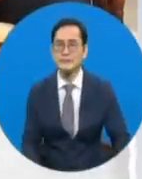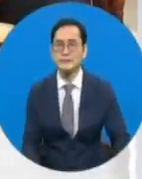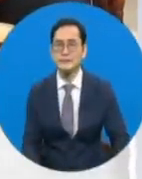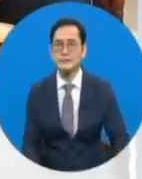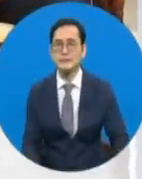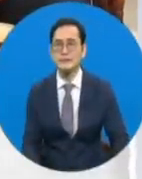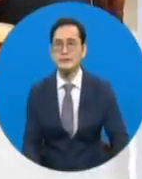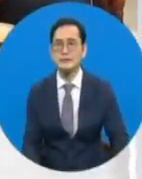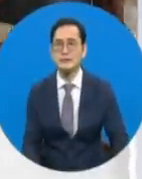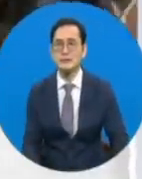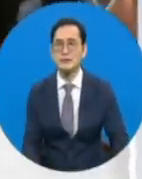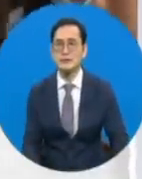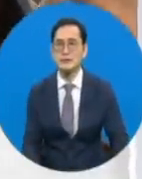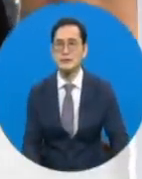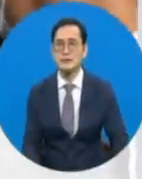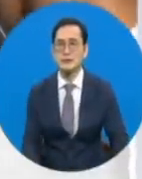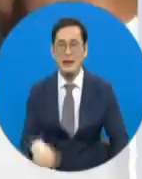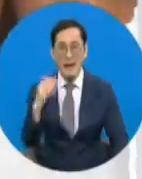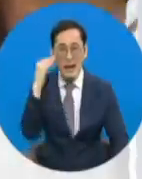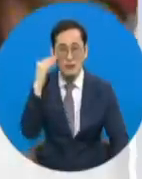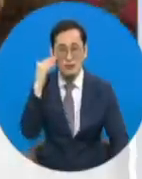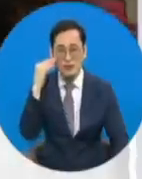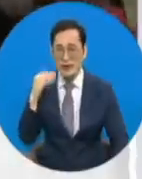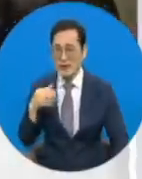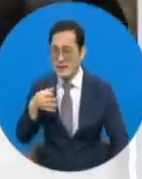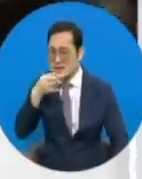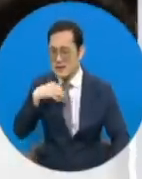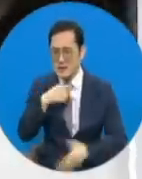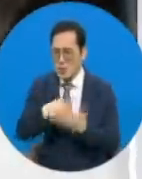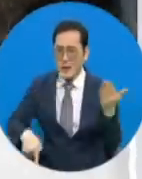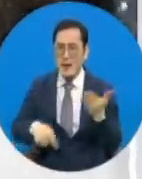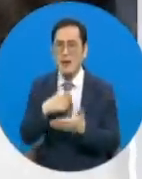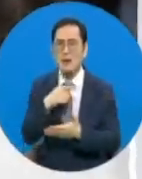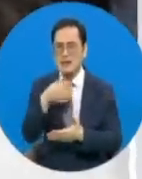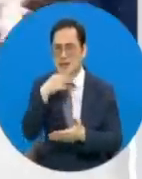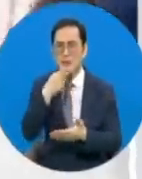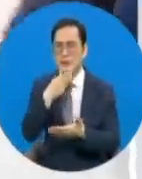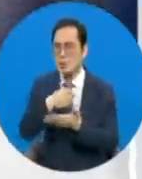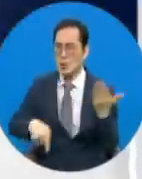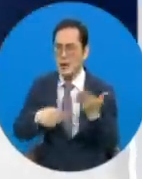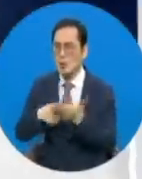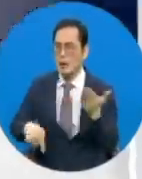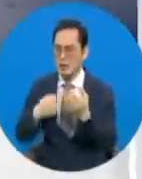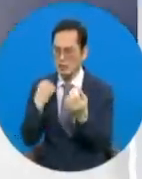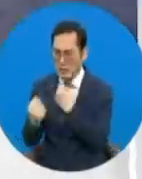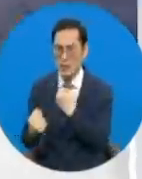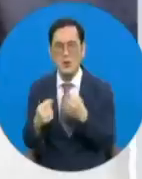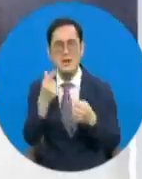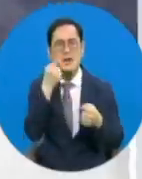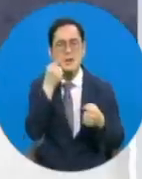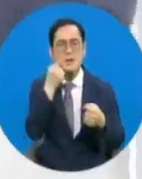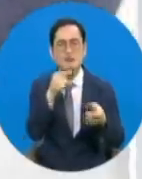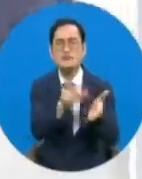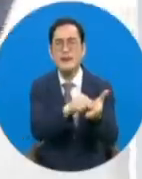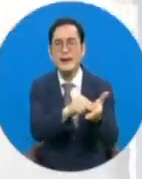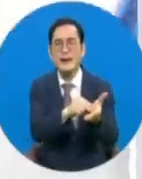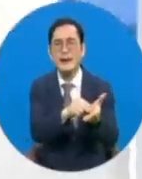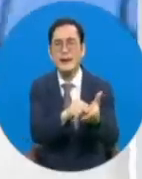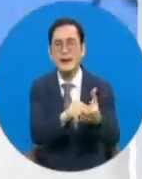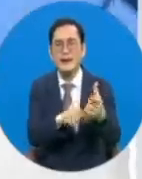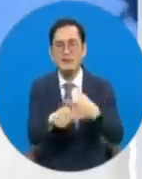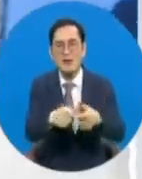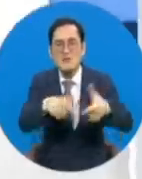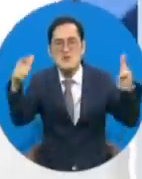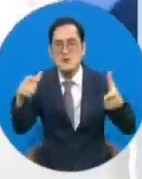국익에 훨씬 더 큰 침해가 있을 걸 모를 리 없으면서도 이슈 전환을 위해서 싱하이밍 대사와 전격적인 회동들을